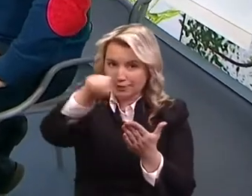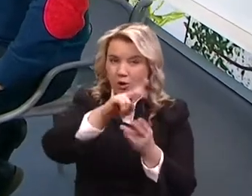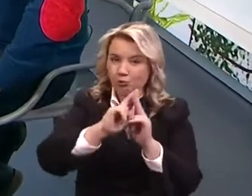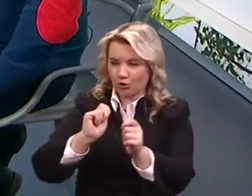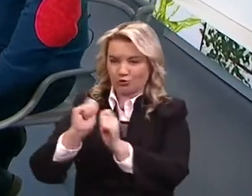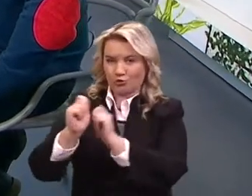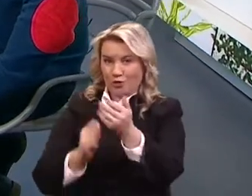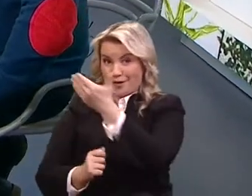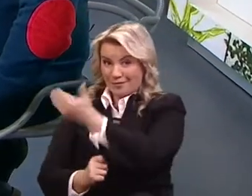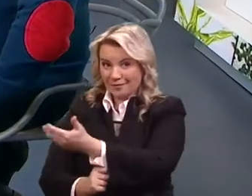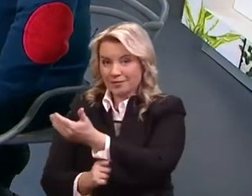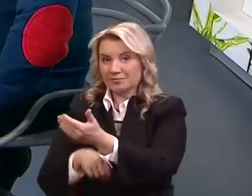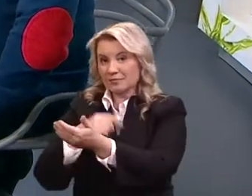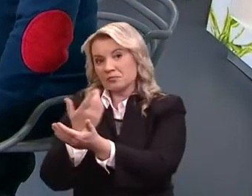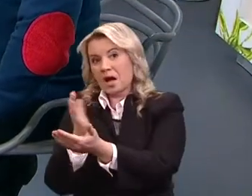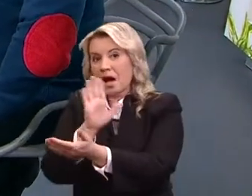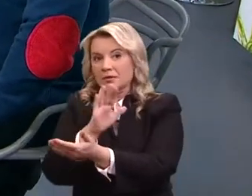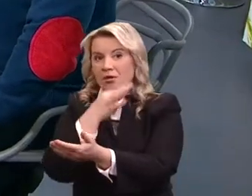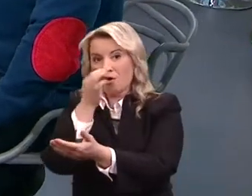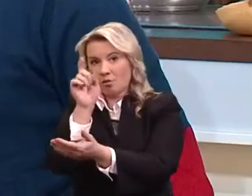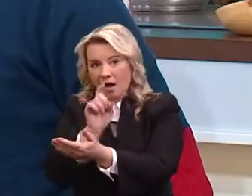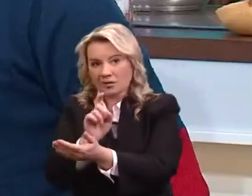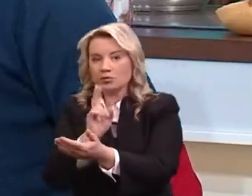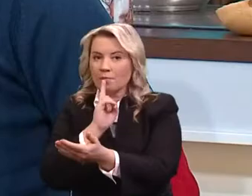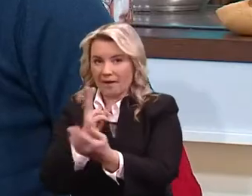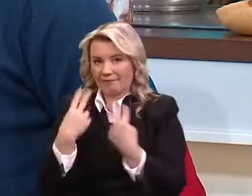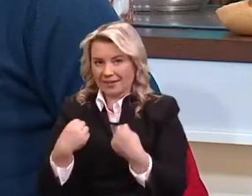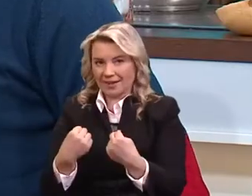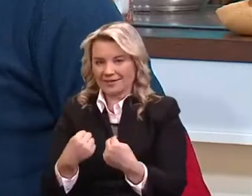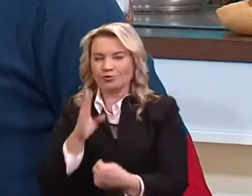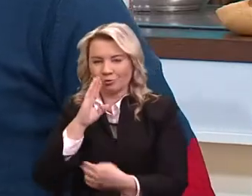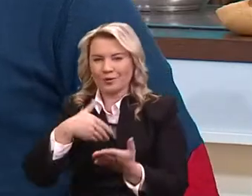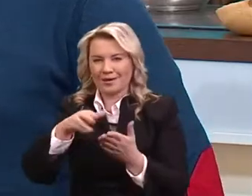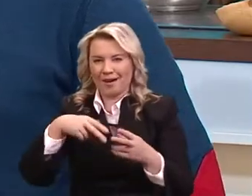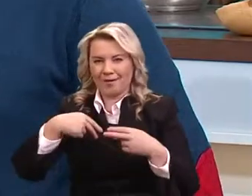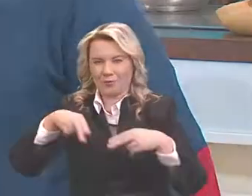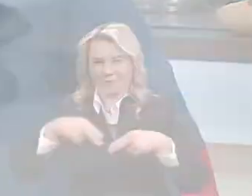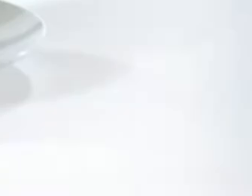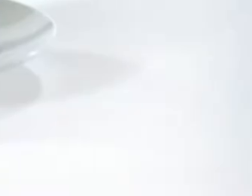Myslím, že jsme otevřeli velké platební téma. Je to hrozně moc. Ještě si budeme povídat. Dobře.